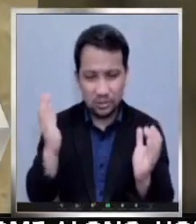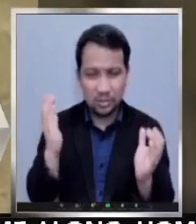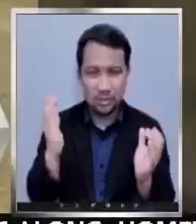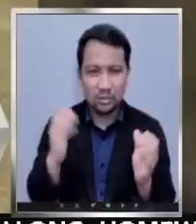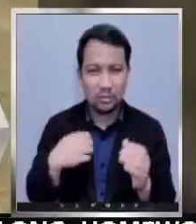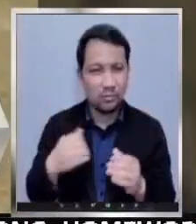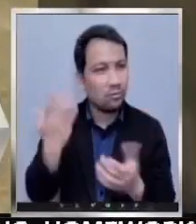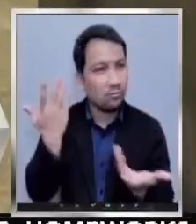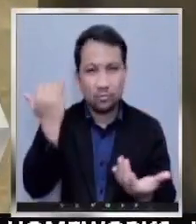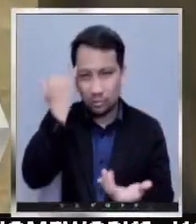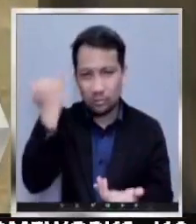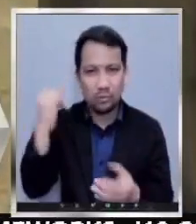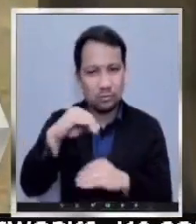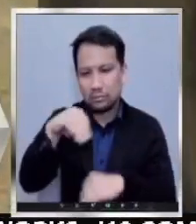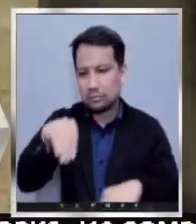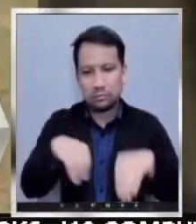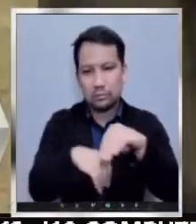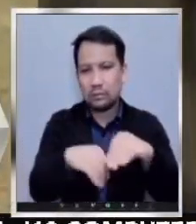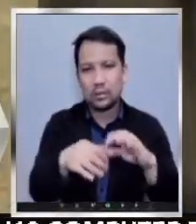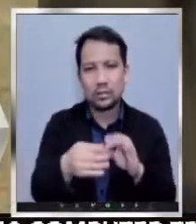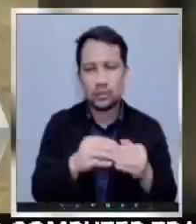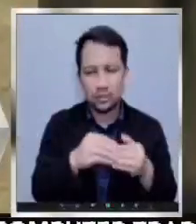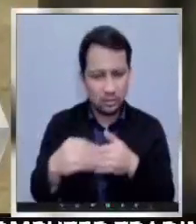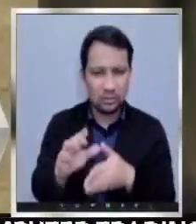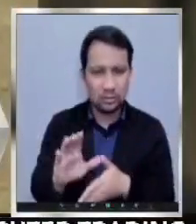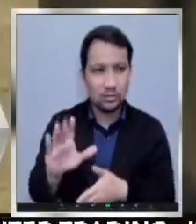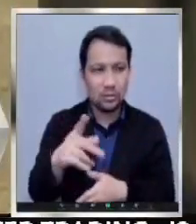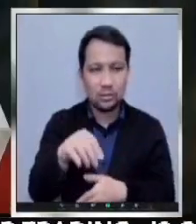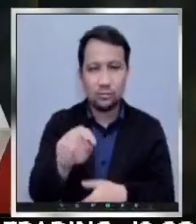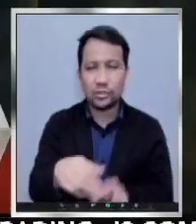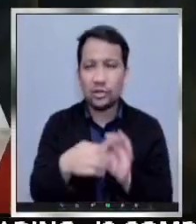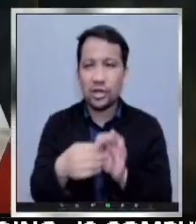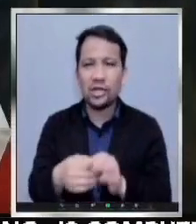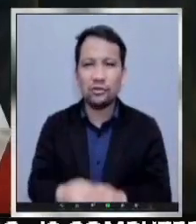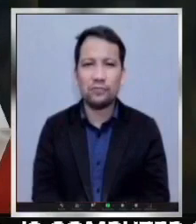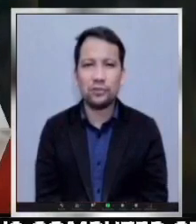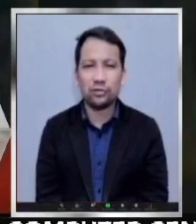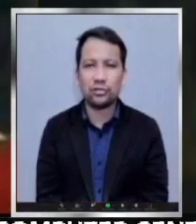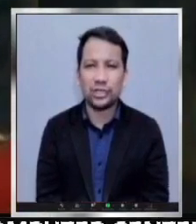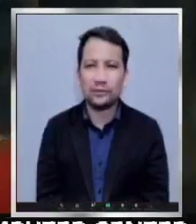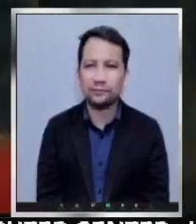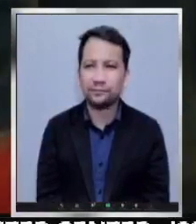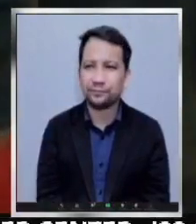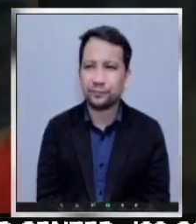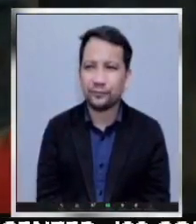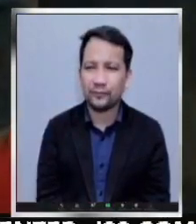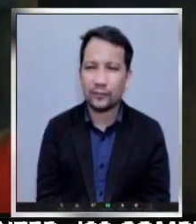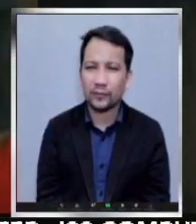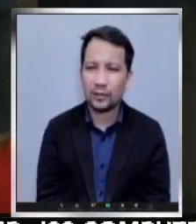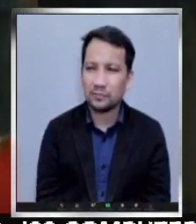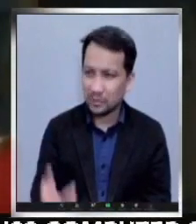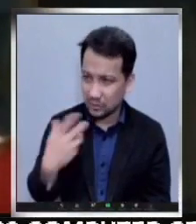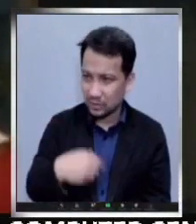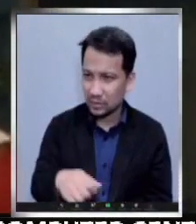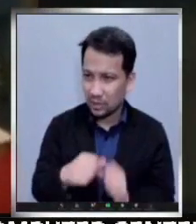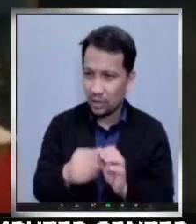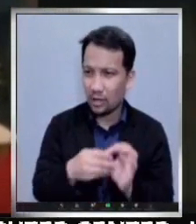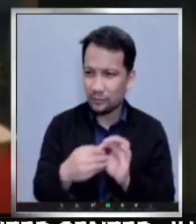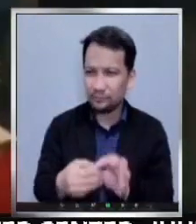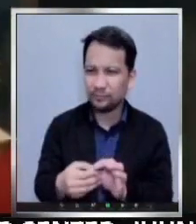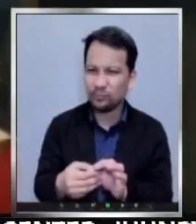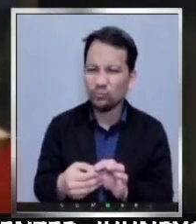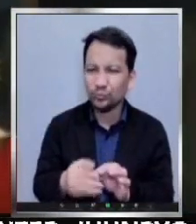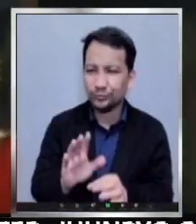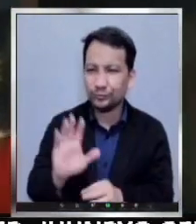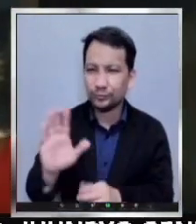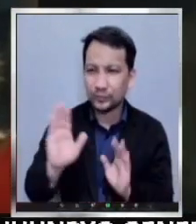sino ang susunod na mamumuno sa PNP. Maganda yun kung mag-surrender sila